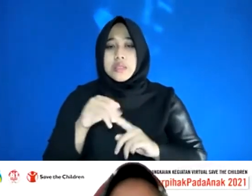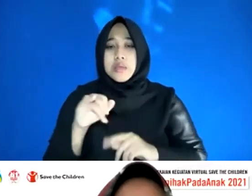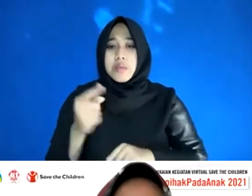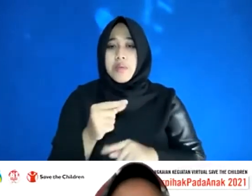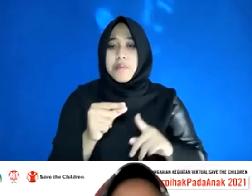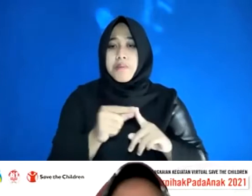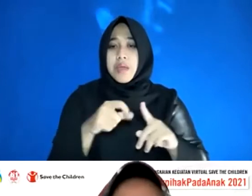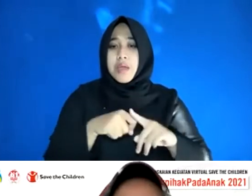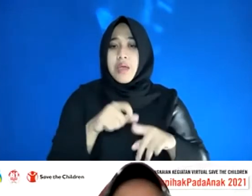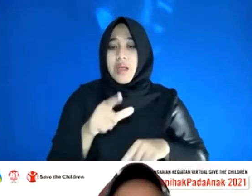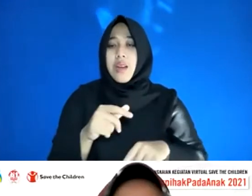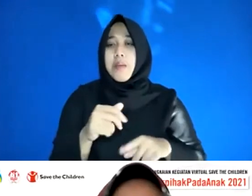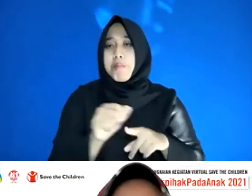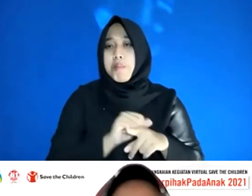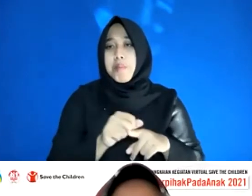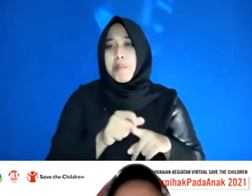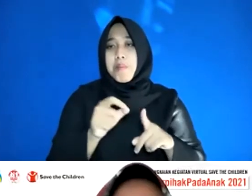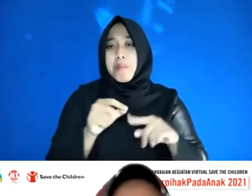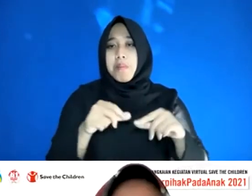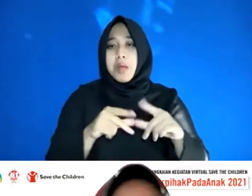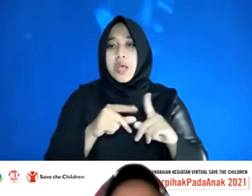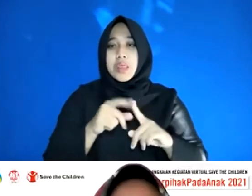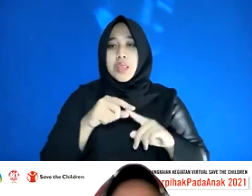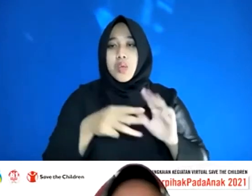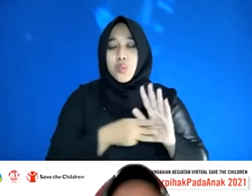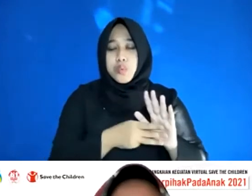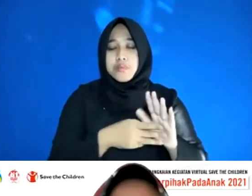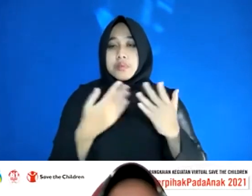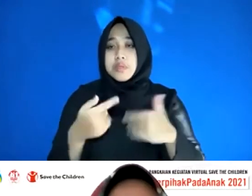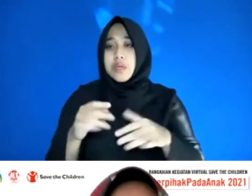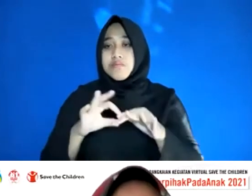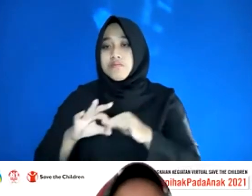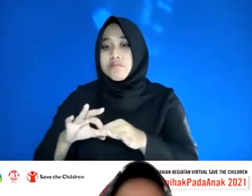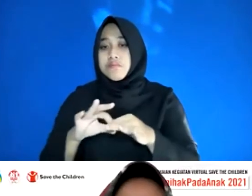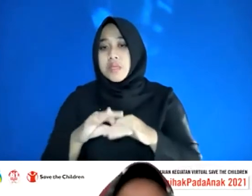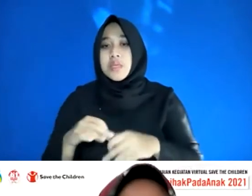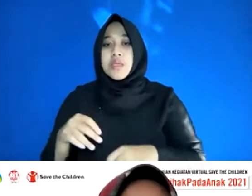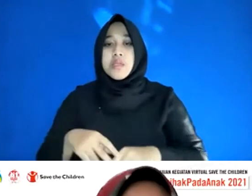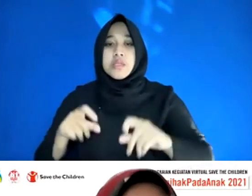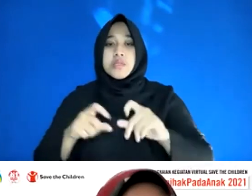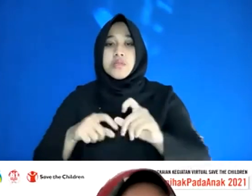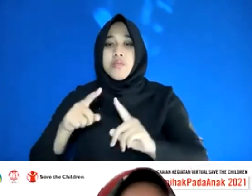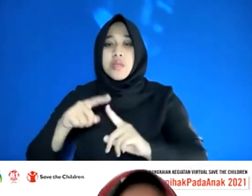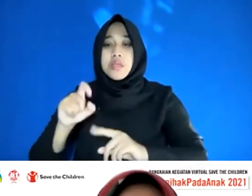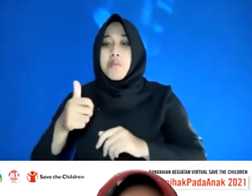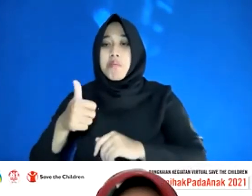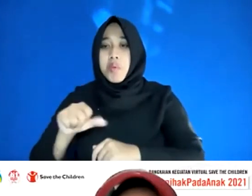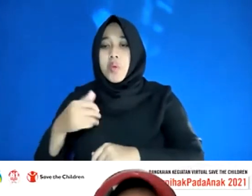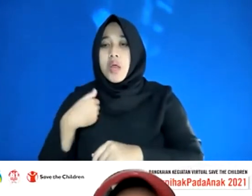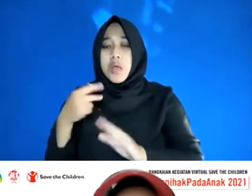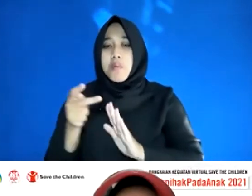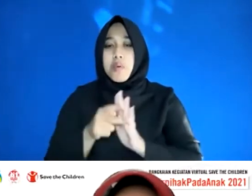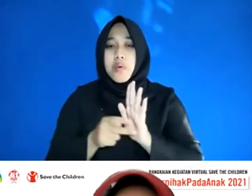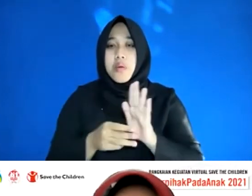atau praktikum. Kemudian setelah ada kerjasama dengan Save the Children baru ada program magang.